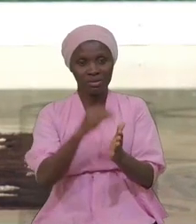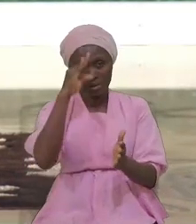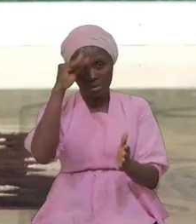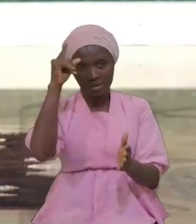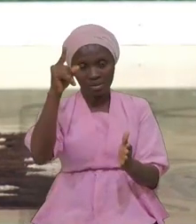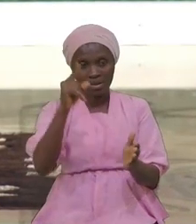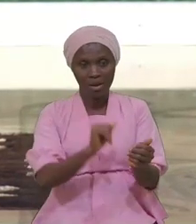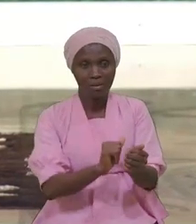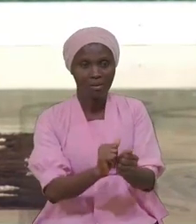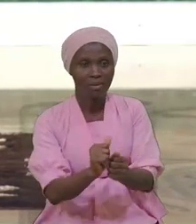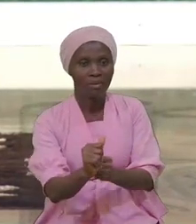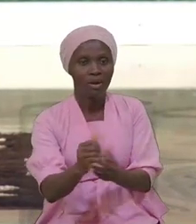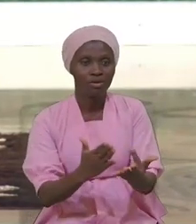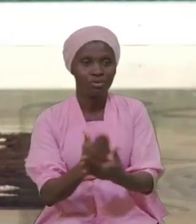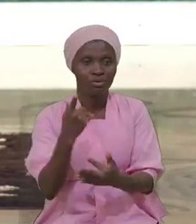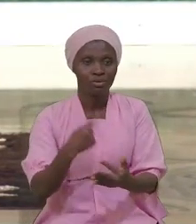la Galilée.